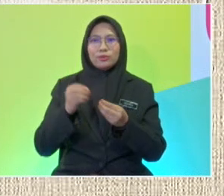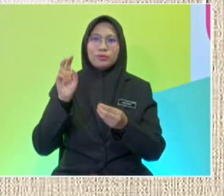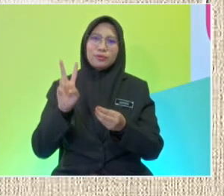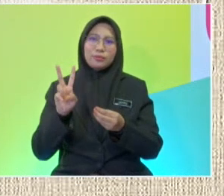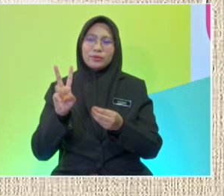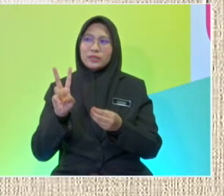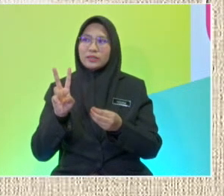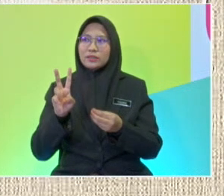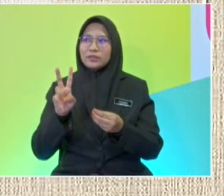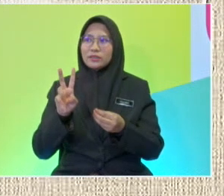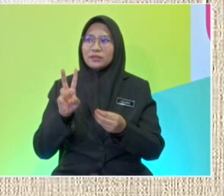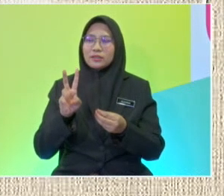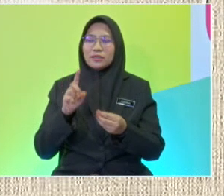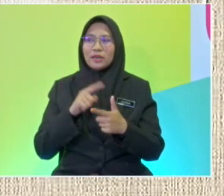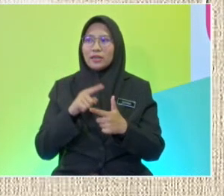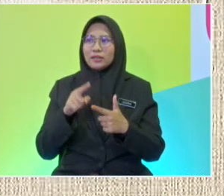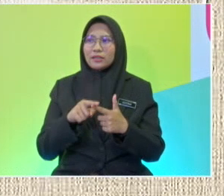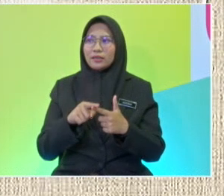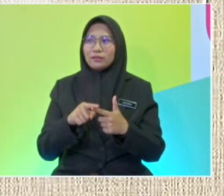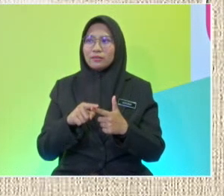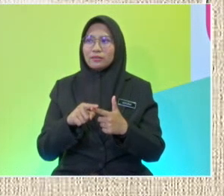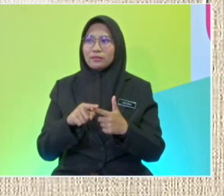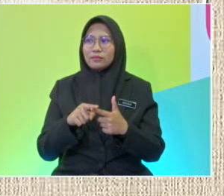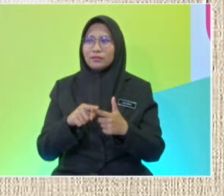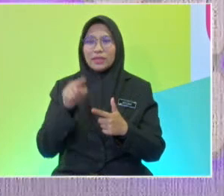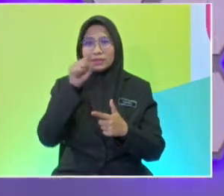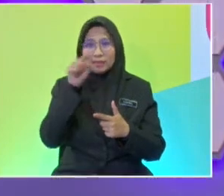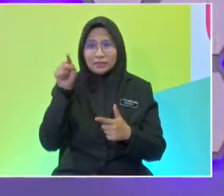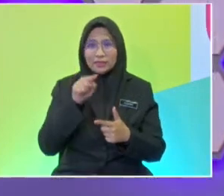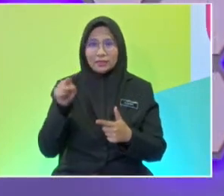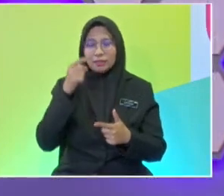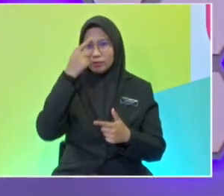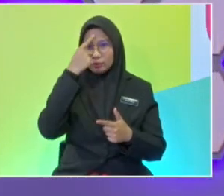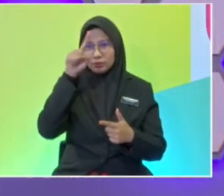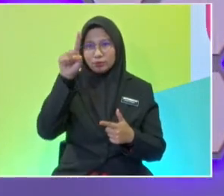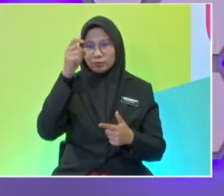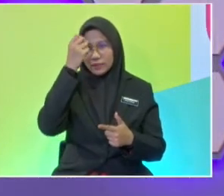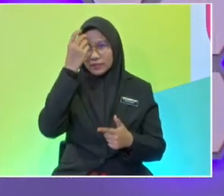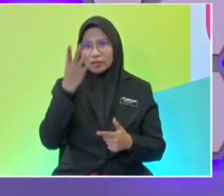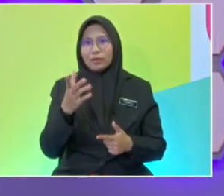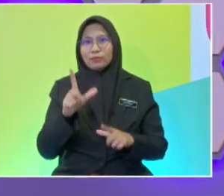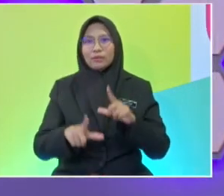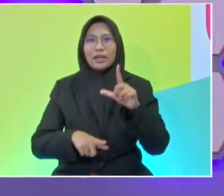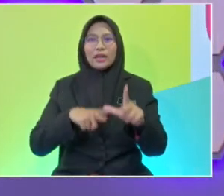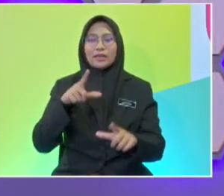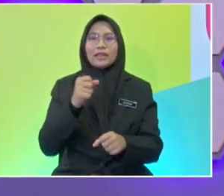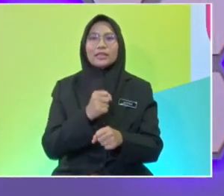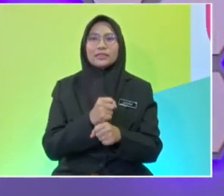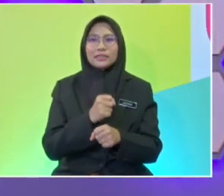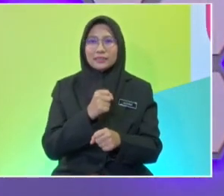anak panah untuk langkah kerja kita nak beritahu pada murid itu ee pada Permisi yaitu adalah langkah kerja kita